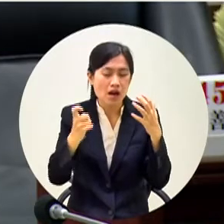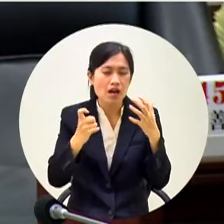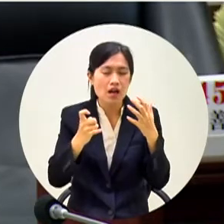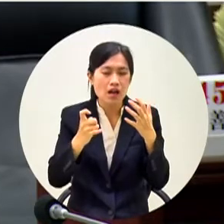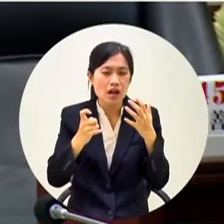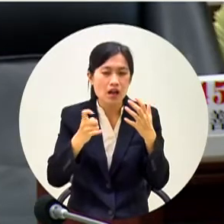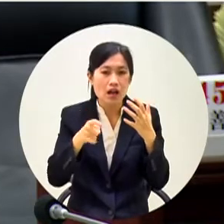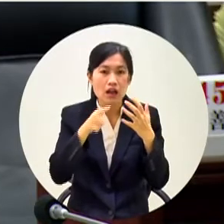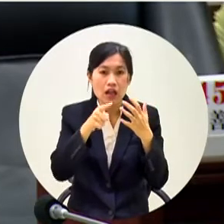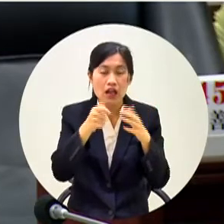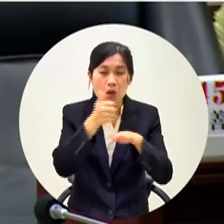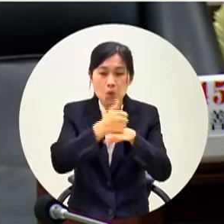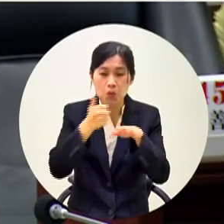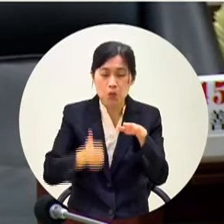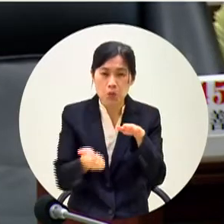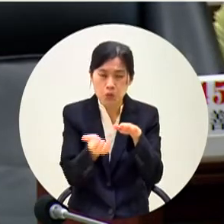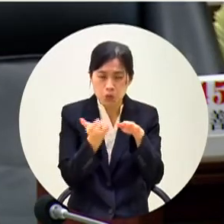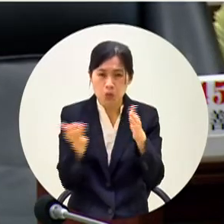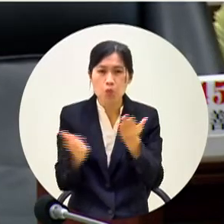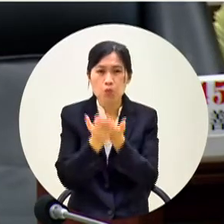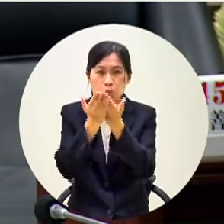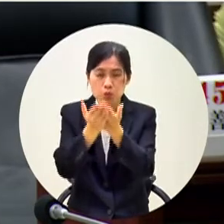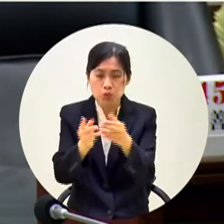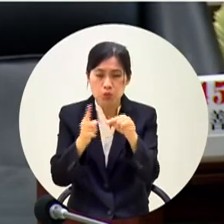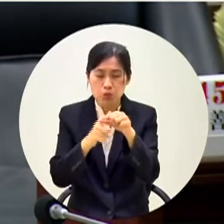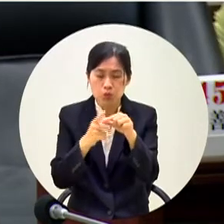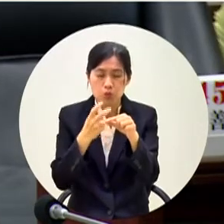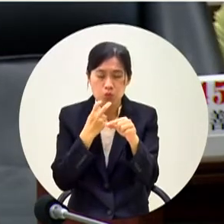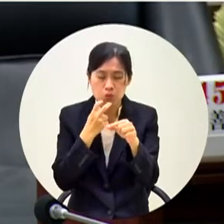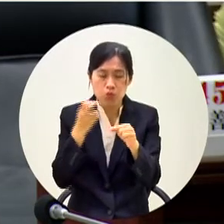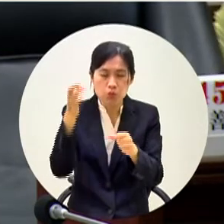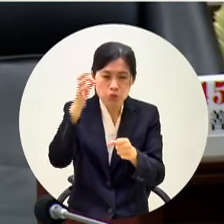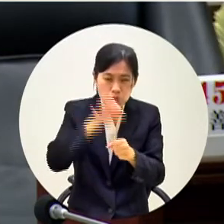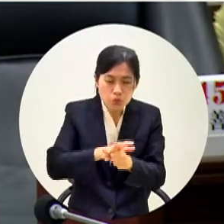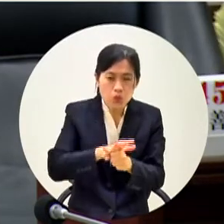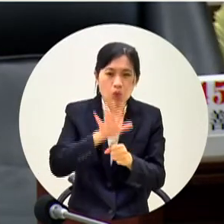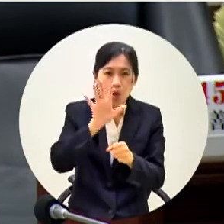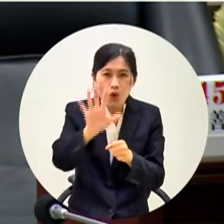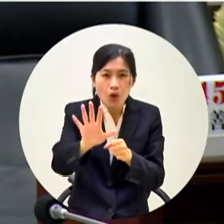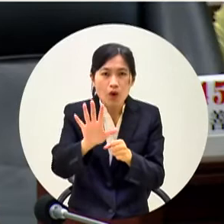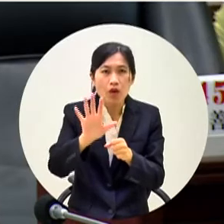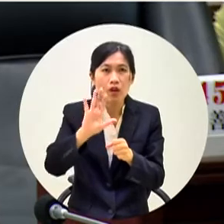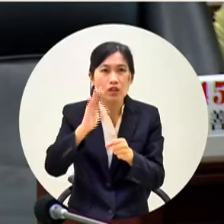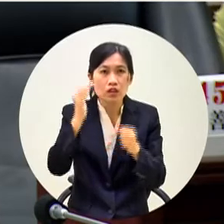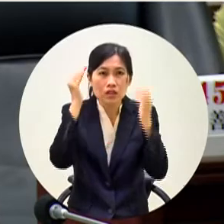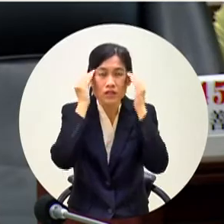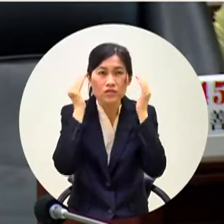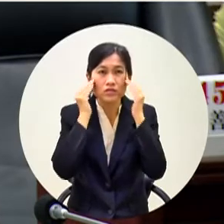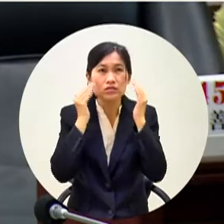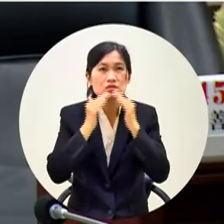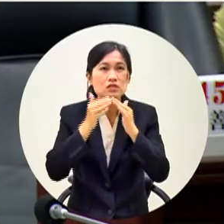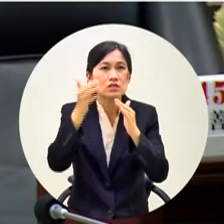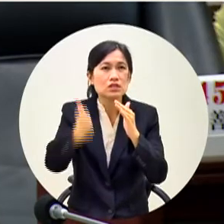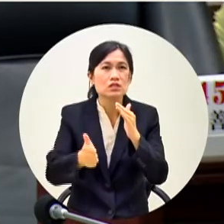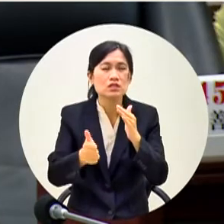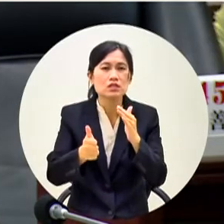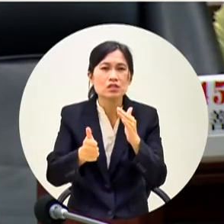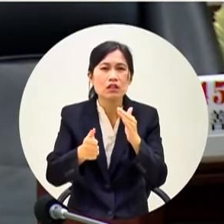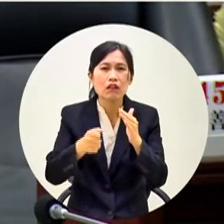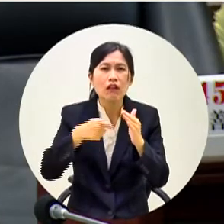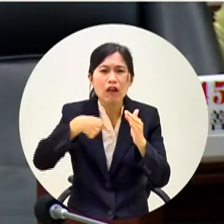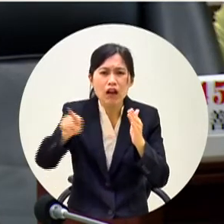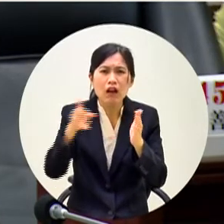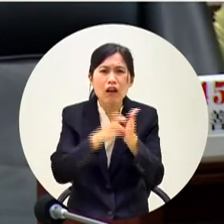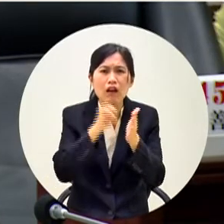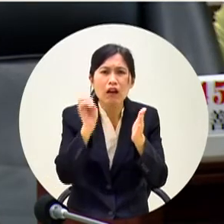央，啊，中央嘛有准补助款拢落来，啊，按韩市长竟然去啊办消案啦，吼，